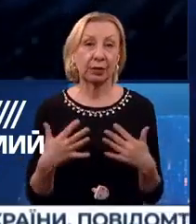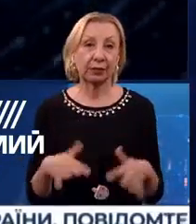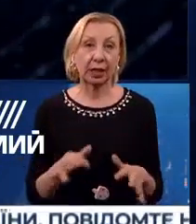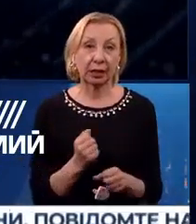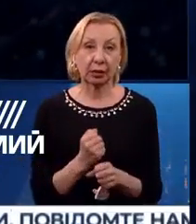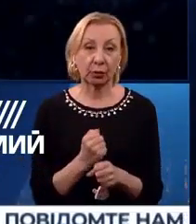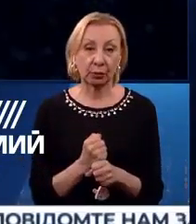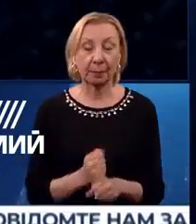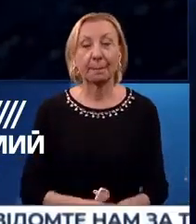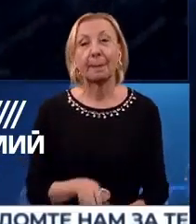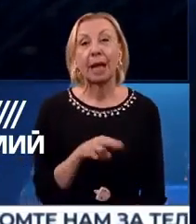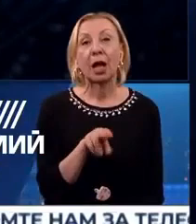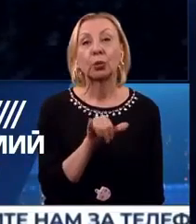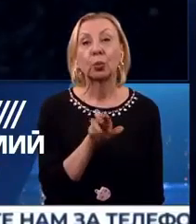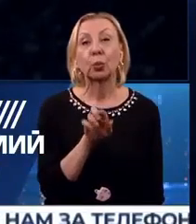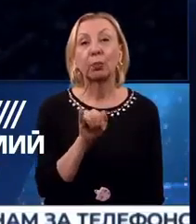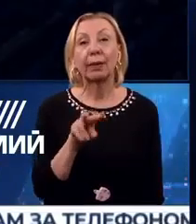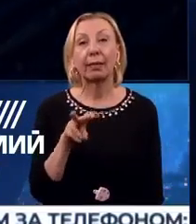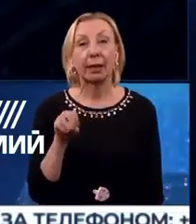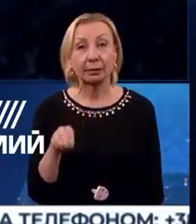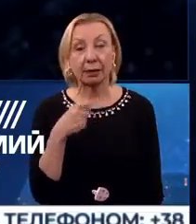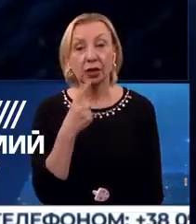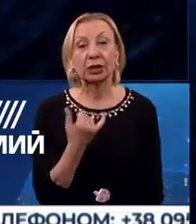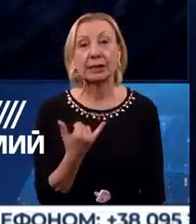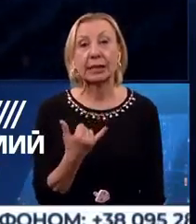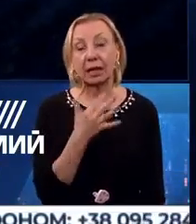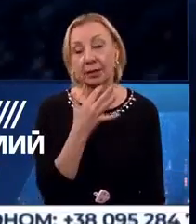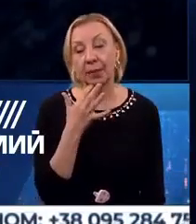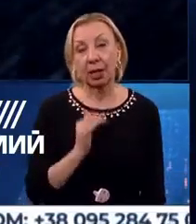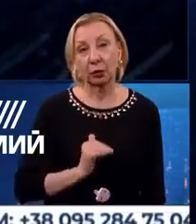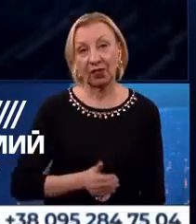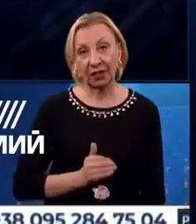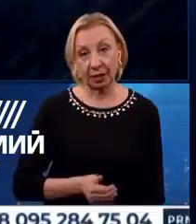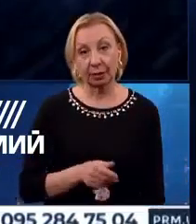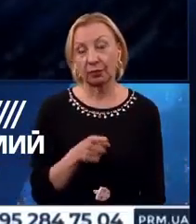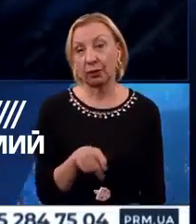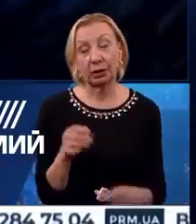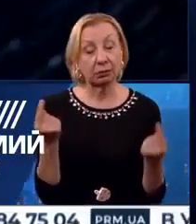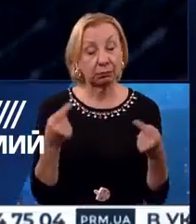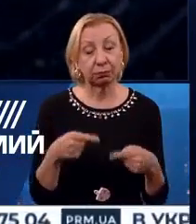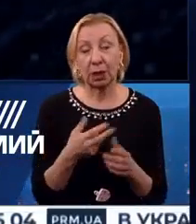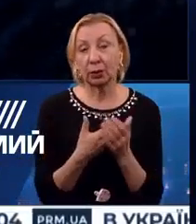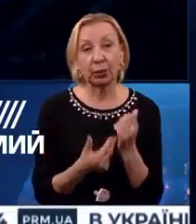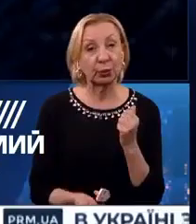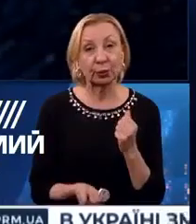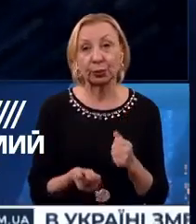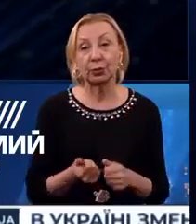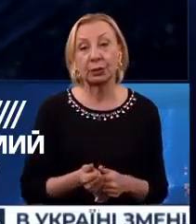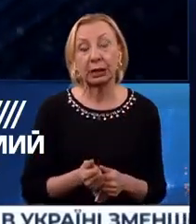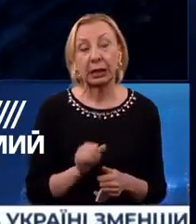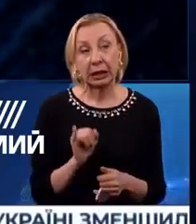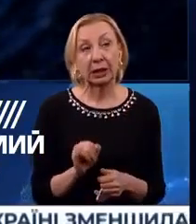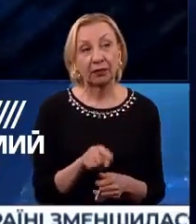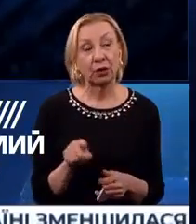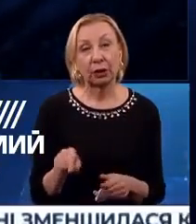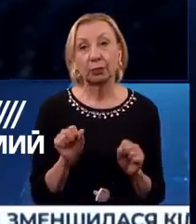ми говорили з Дубілетом, зараз багато фірм, ну вони фактично банкрутують. І ну,